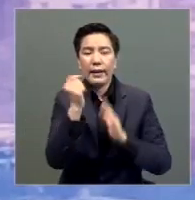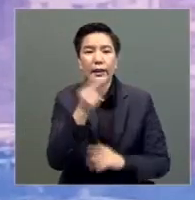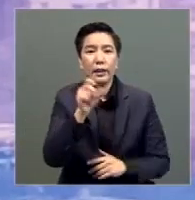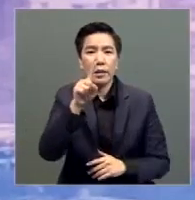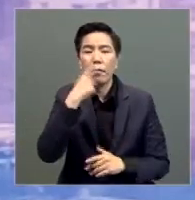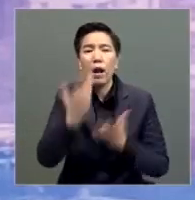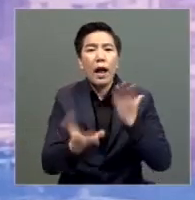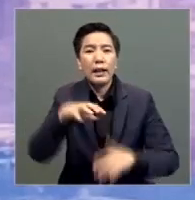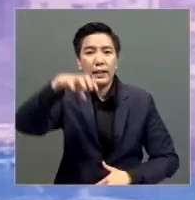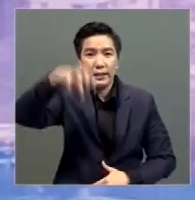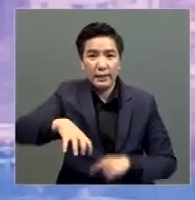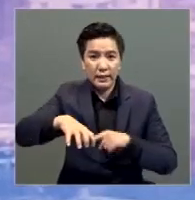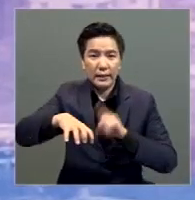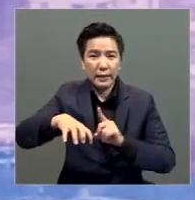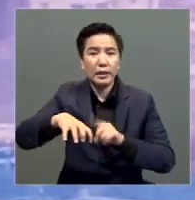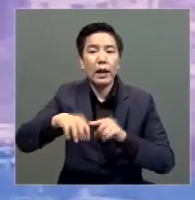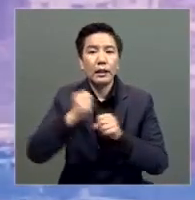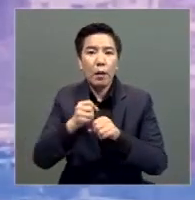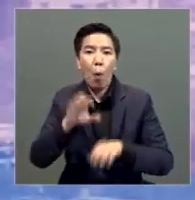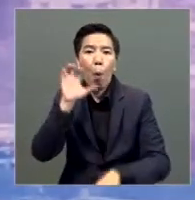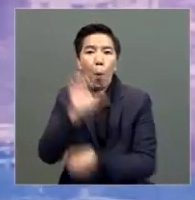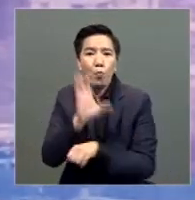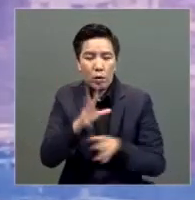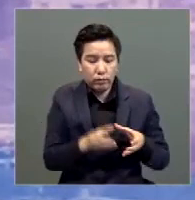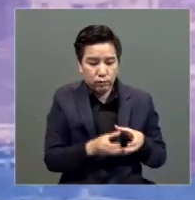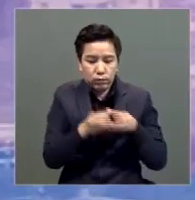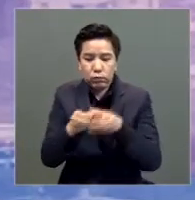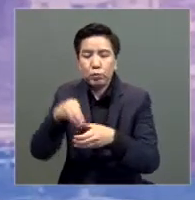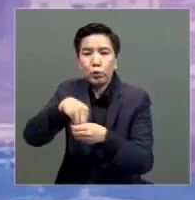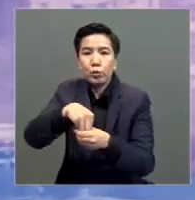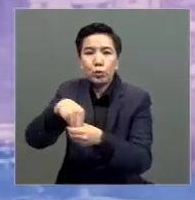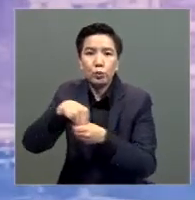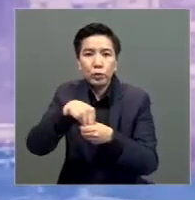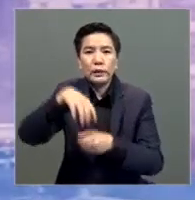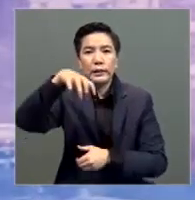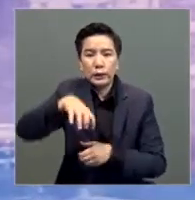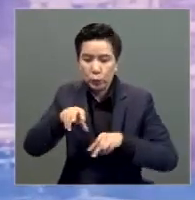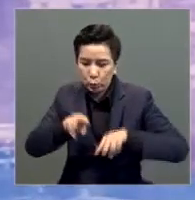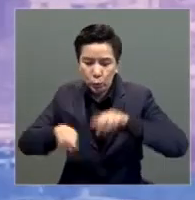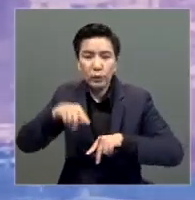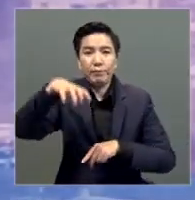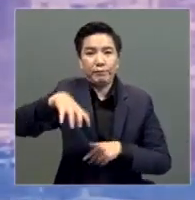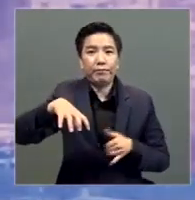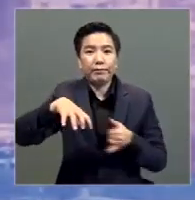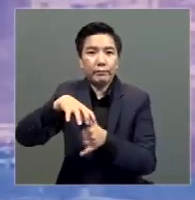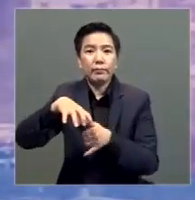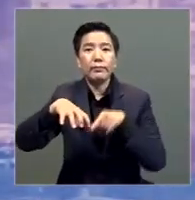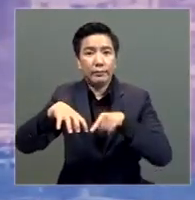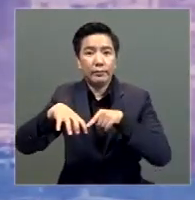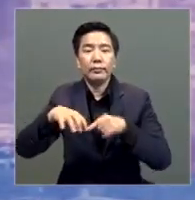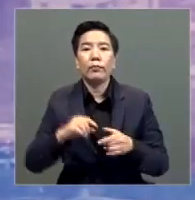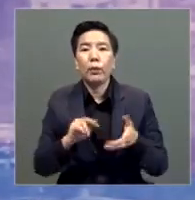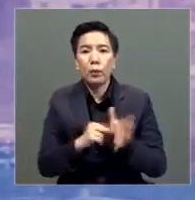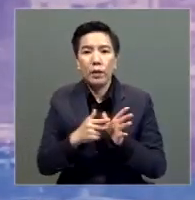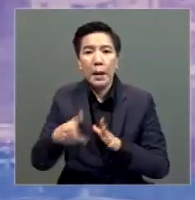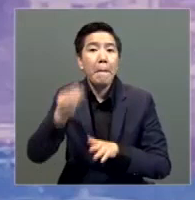ใดสถานที่หนึ่งซึ่งจัดไว้ควบคุมบุคคลเหล่านี้ซึ่งก็คือสเตทควอรันทีนนั่นเองอย่า